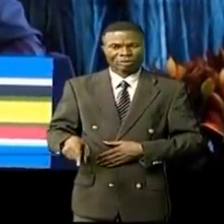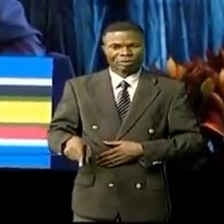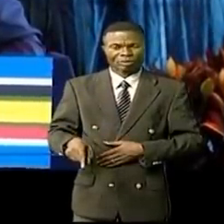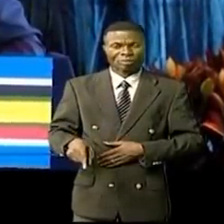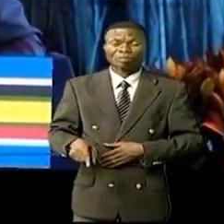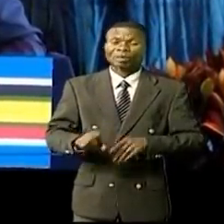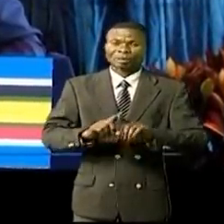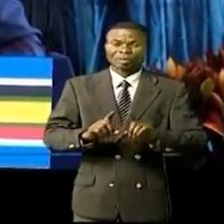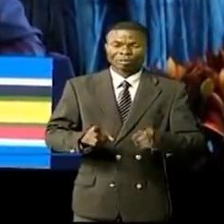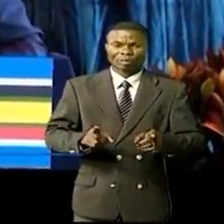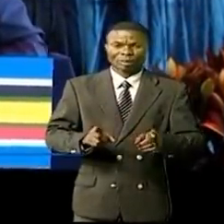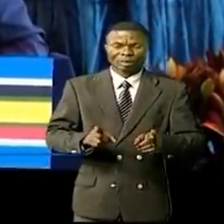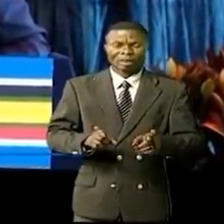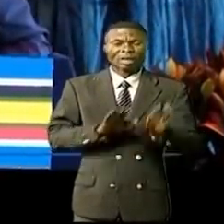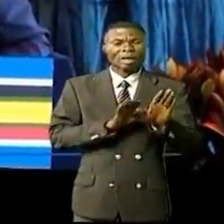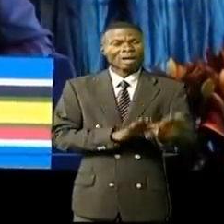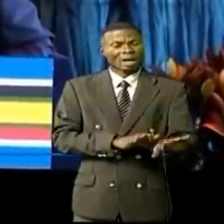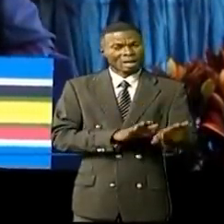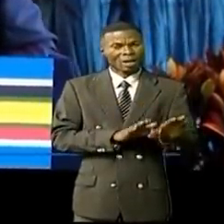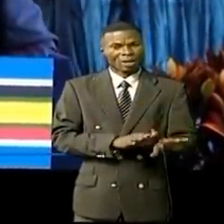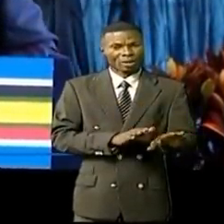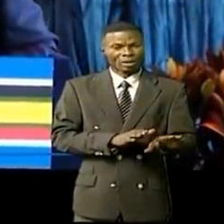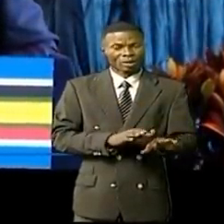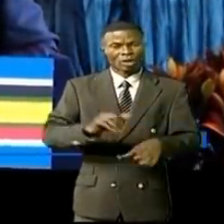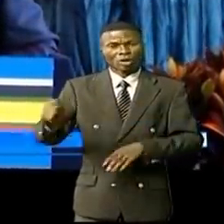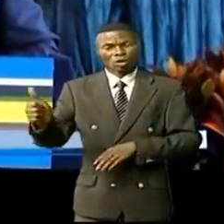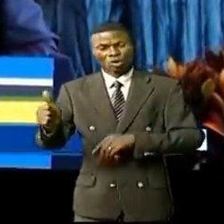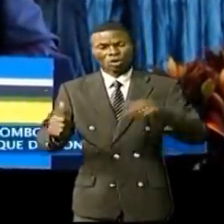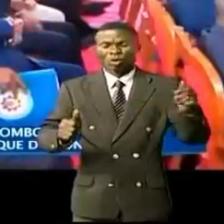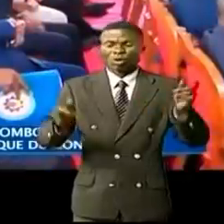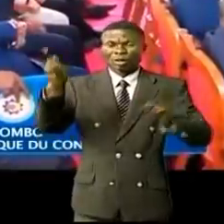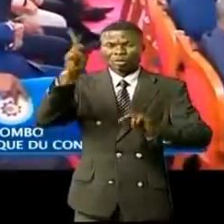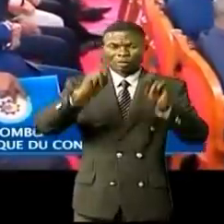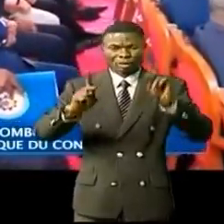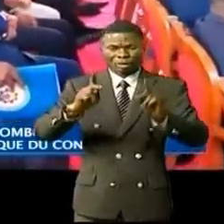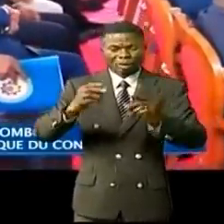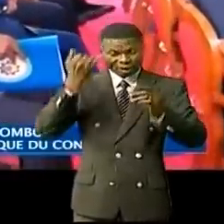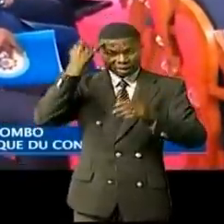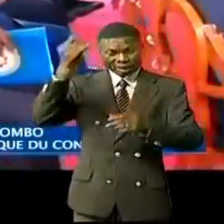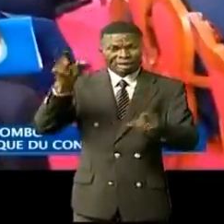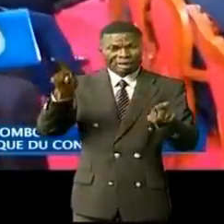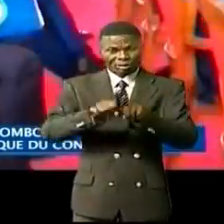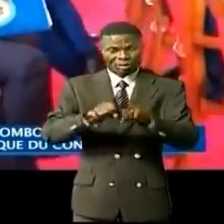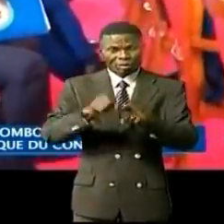Autant il attend des autres peuples le même engagement pour